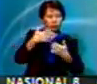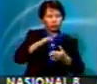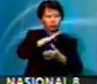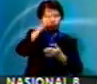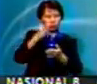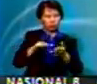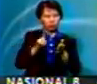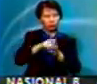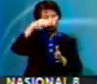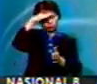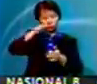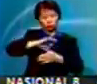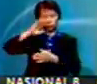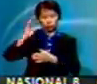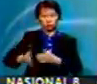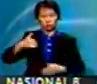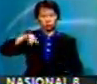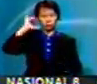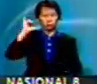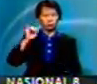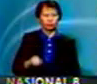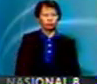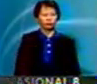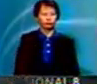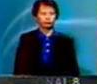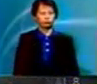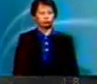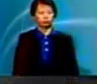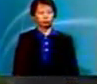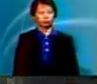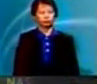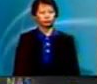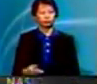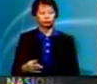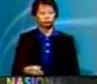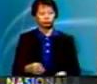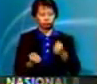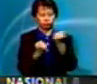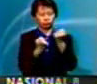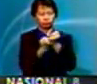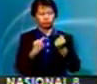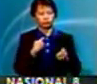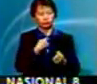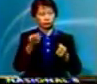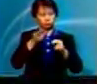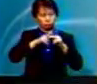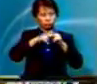parti itu di Johor selesai semalam. Momentum kita bertambah dan saya melihat